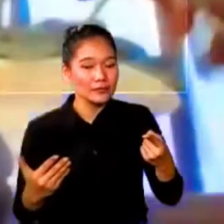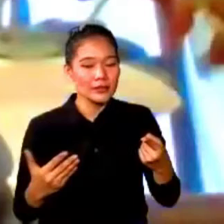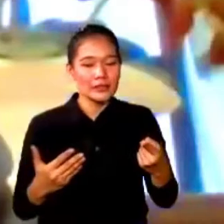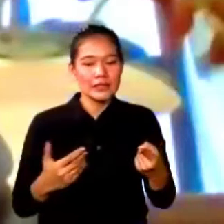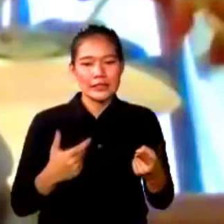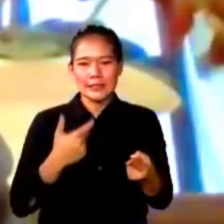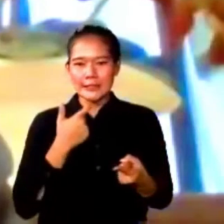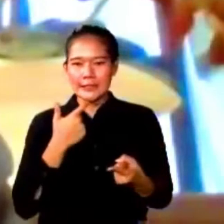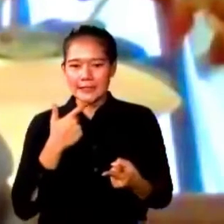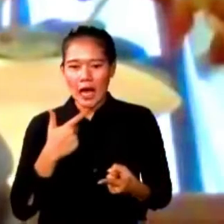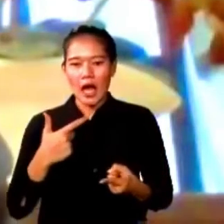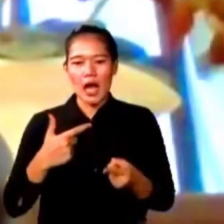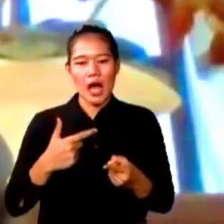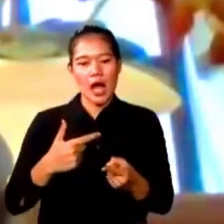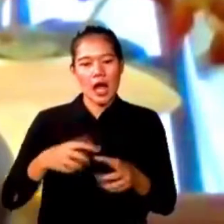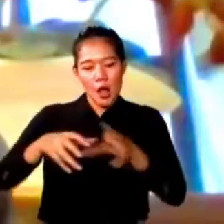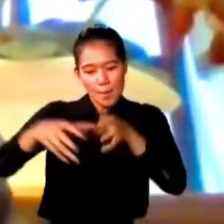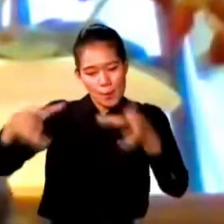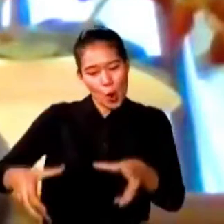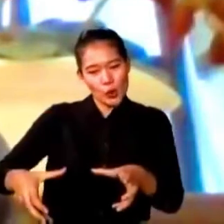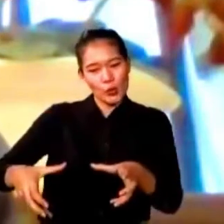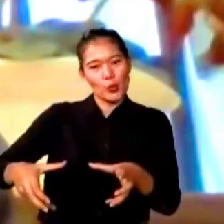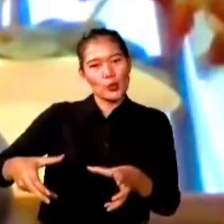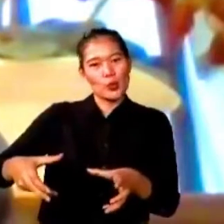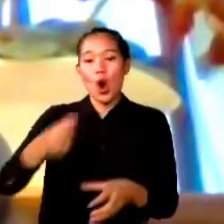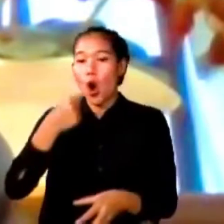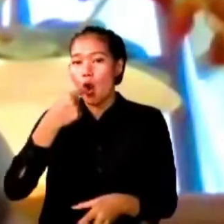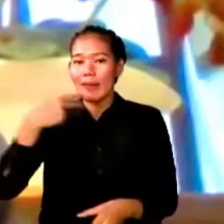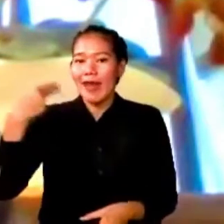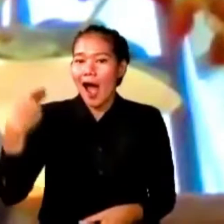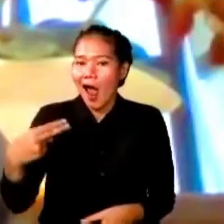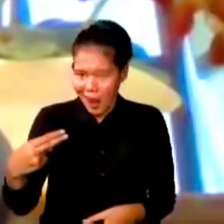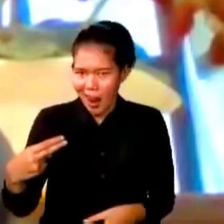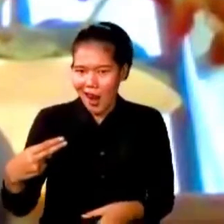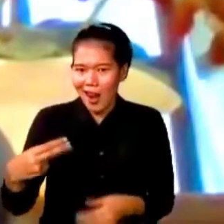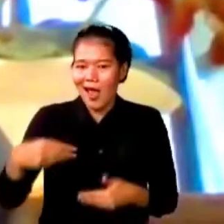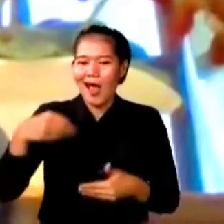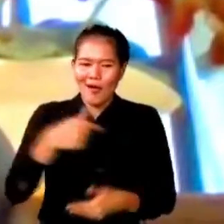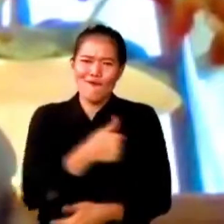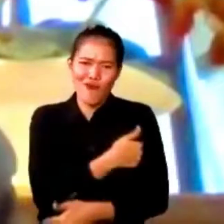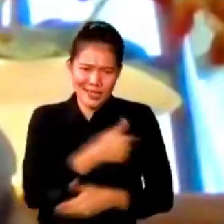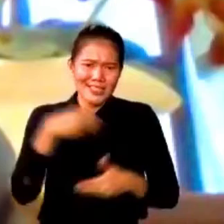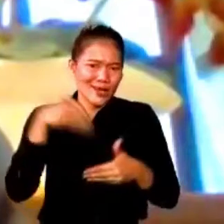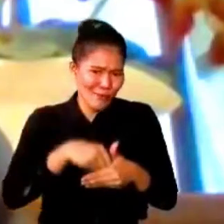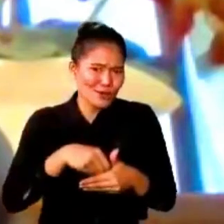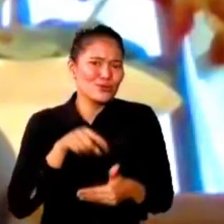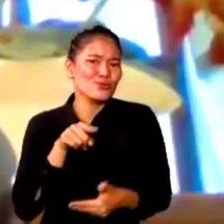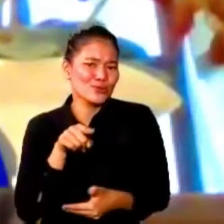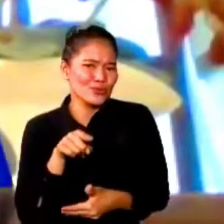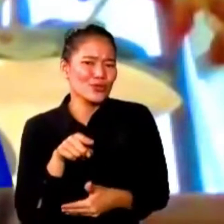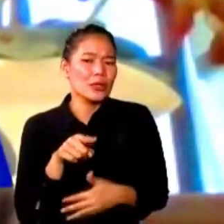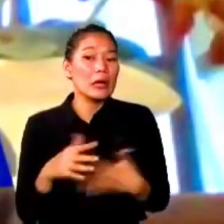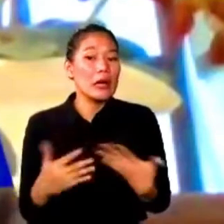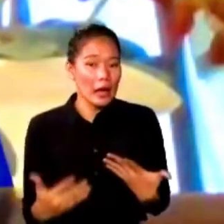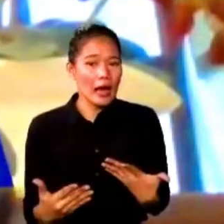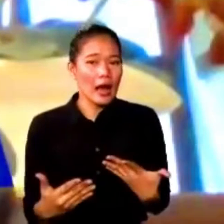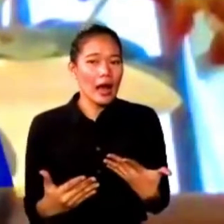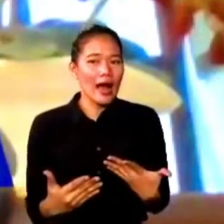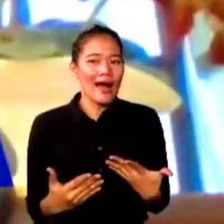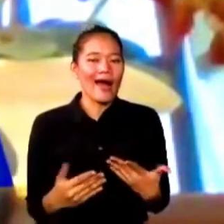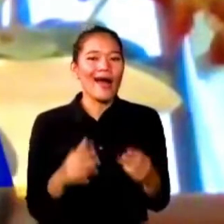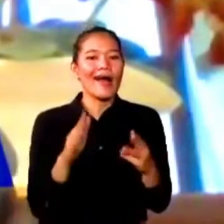jaminan produk halal terhadap obat termasuk juga vaksin itu menjadi